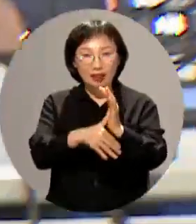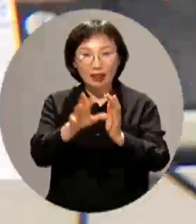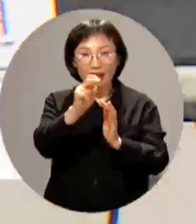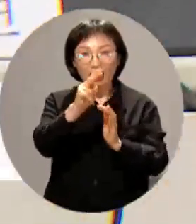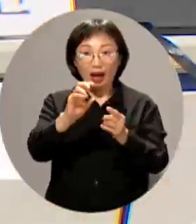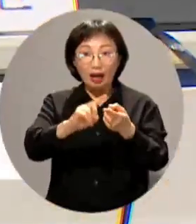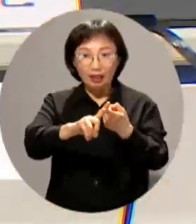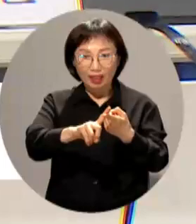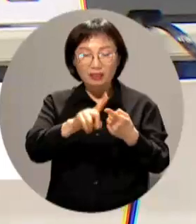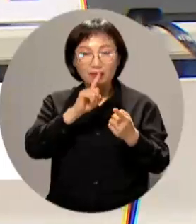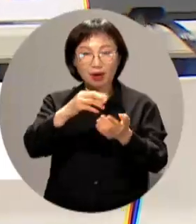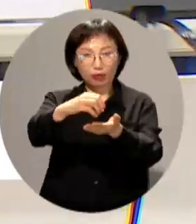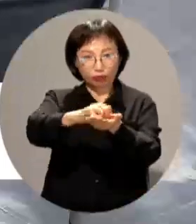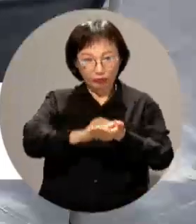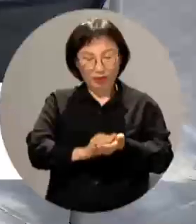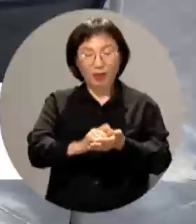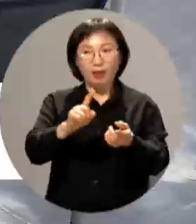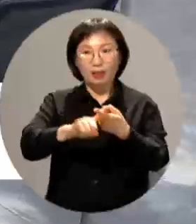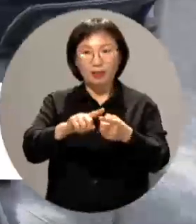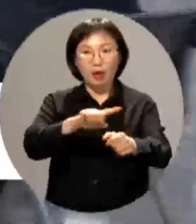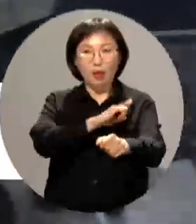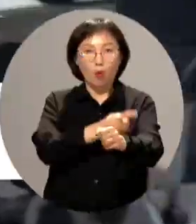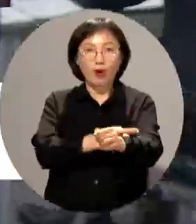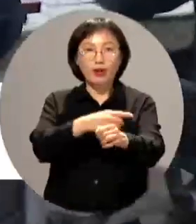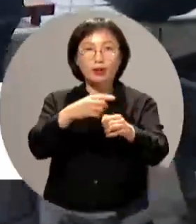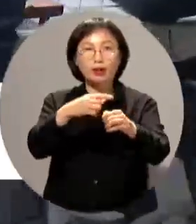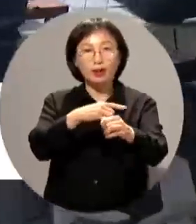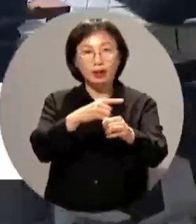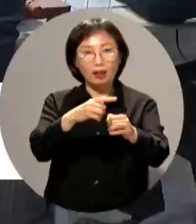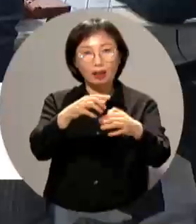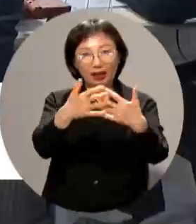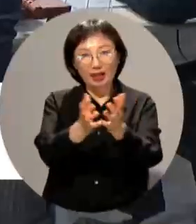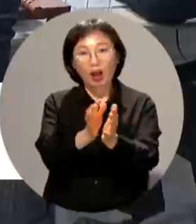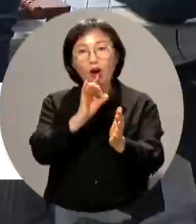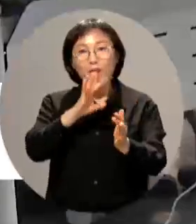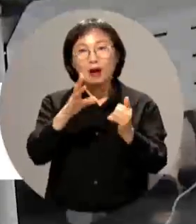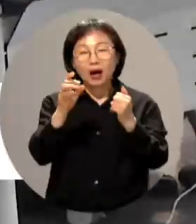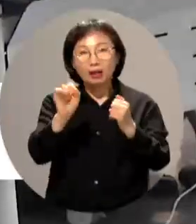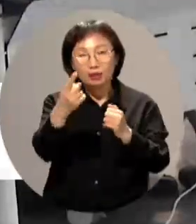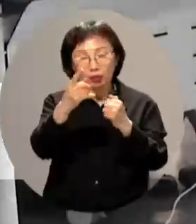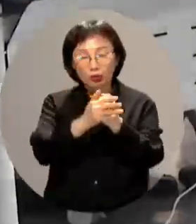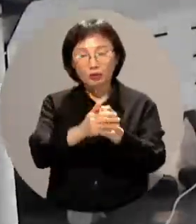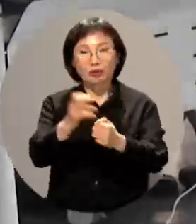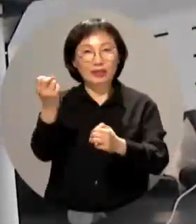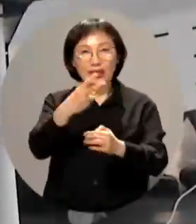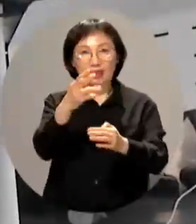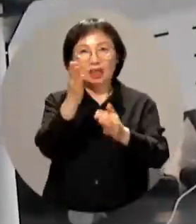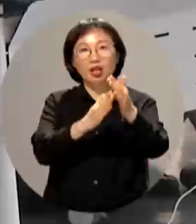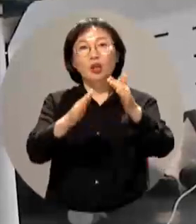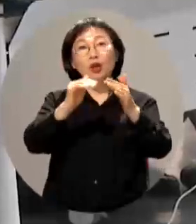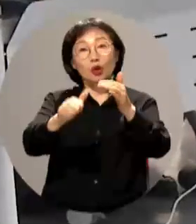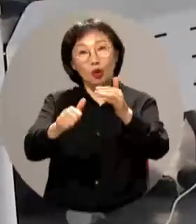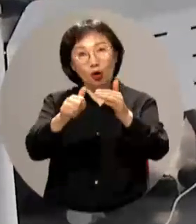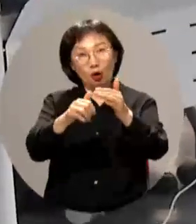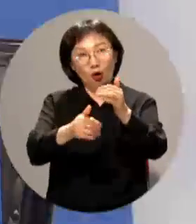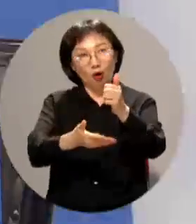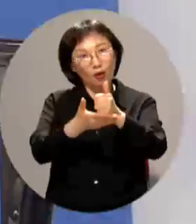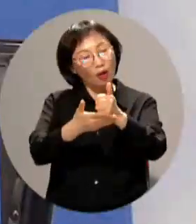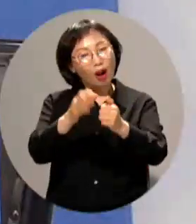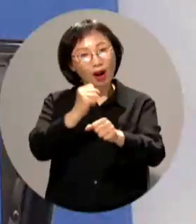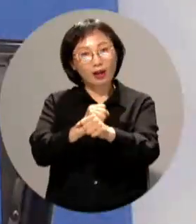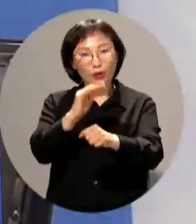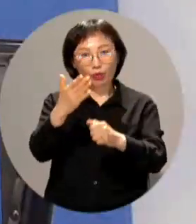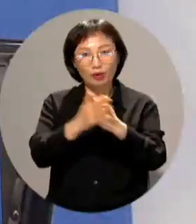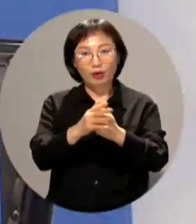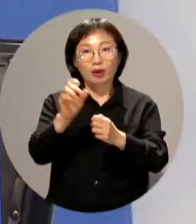일부 수용한 것으로 알려지면서 권리 당원 만으로 재 경선이 치러질 수도 있다는 관측이 나옵니다 지난해부터 연이은